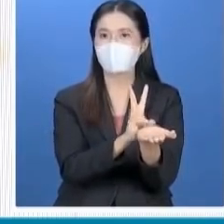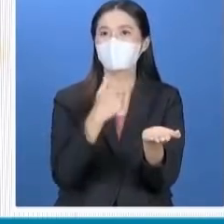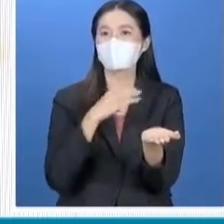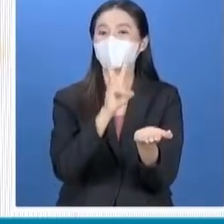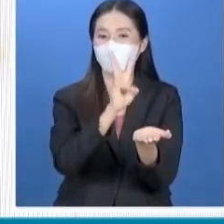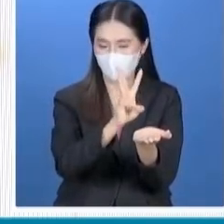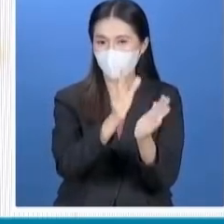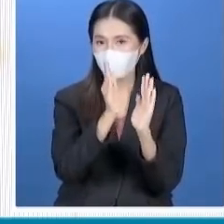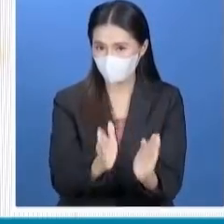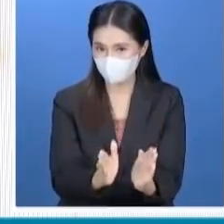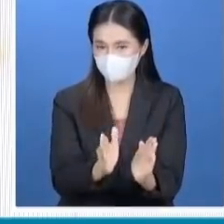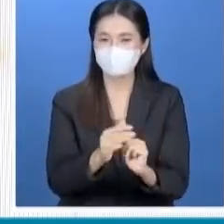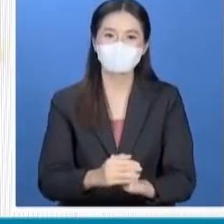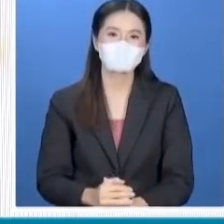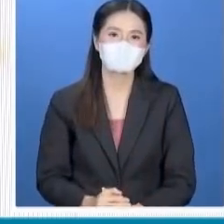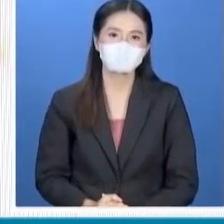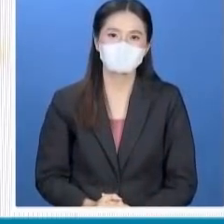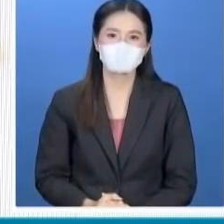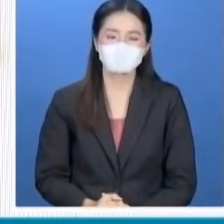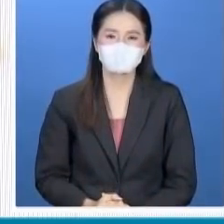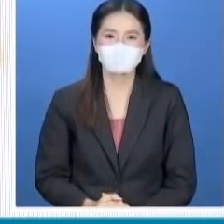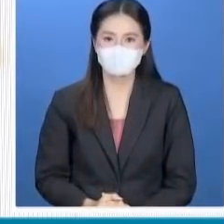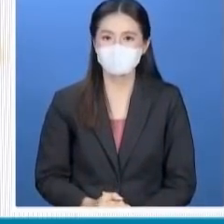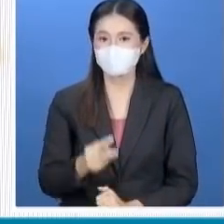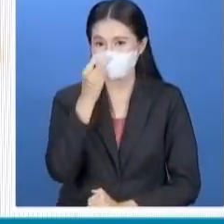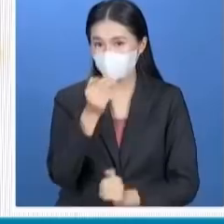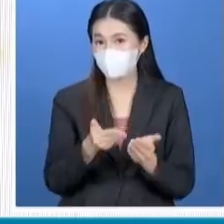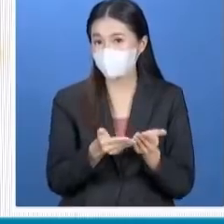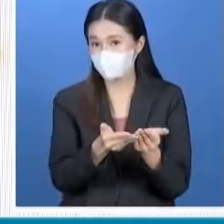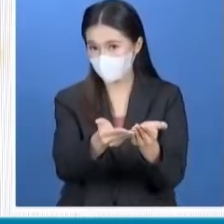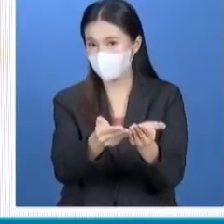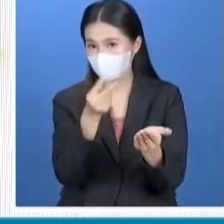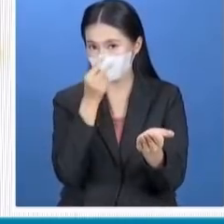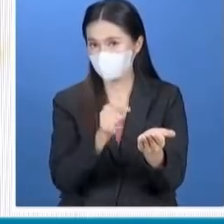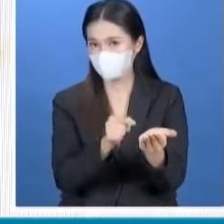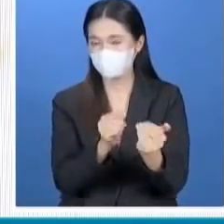มี6คนหลังจากนั้นปล่อยภาพเคลื่อนไปฮะ